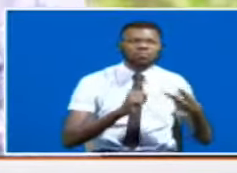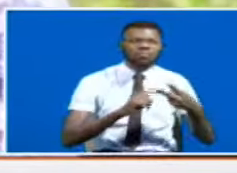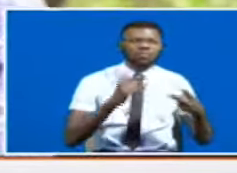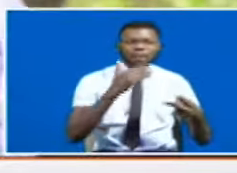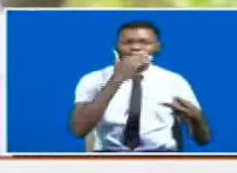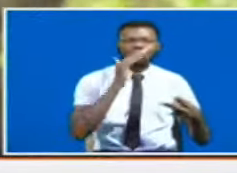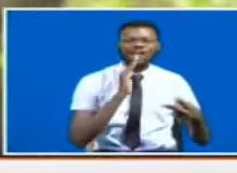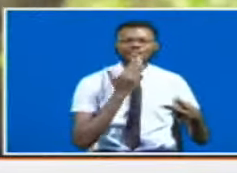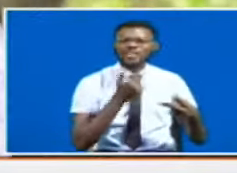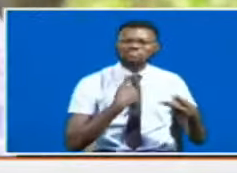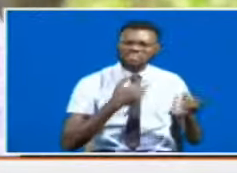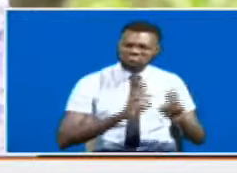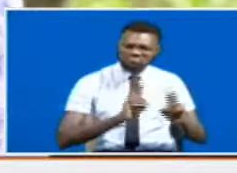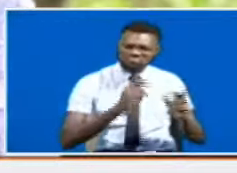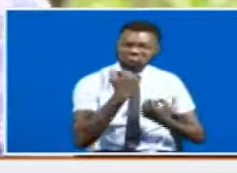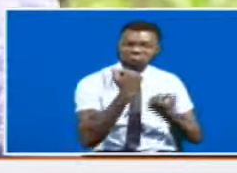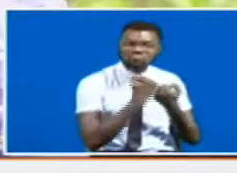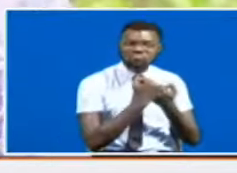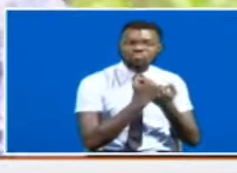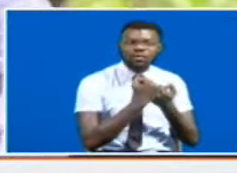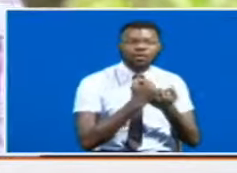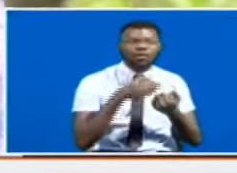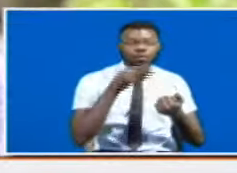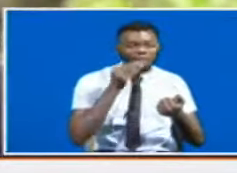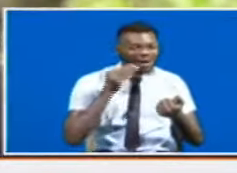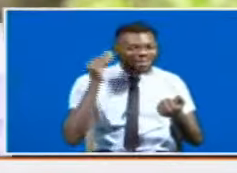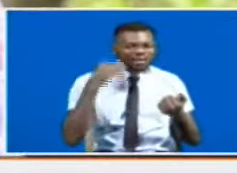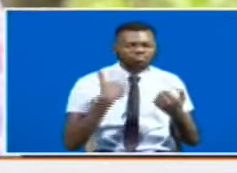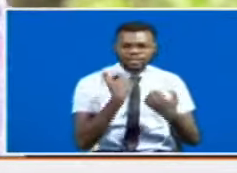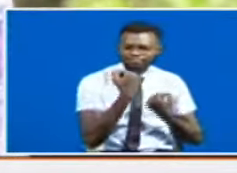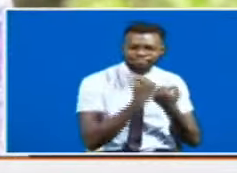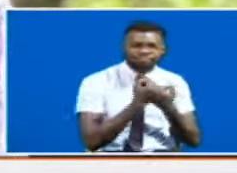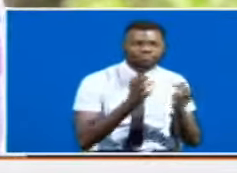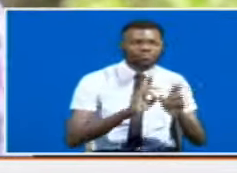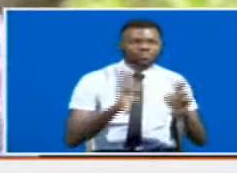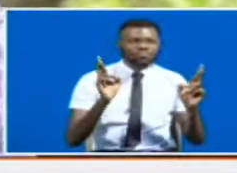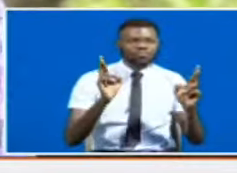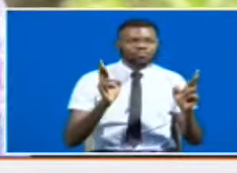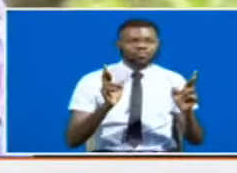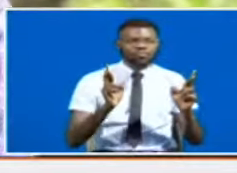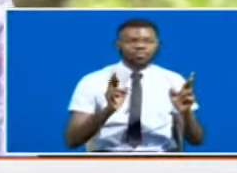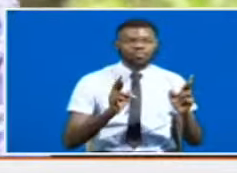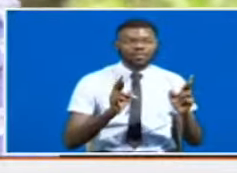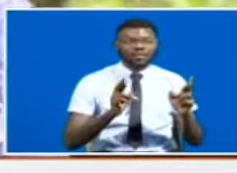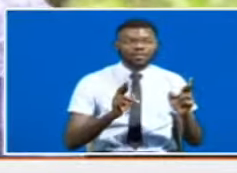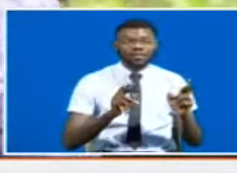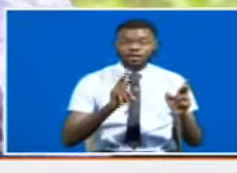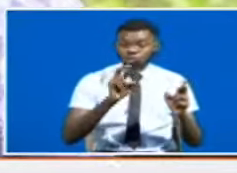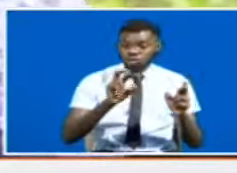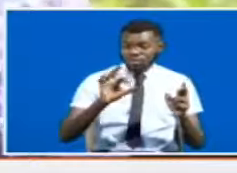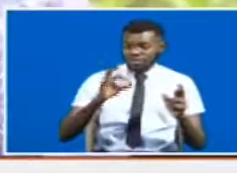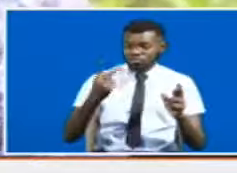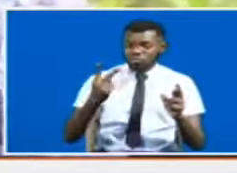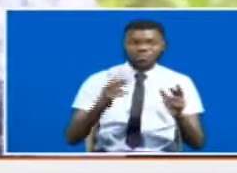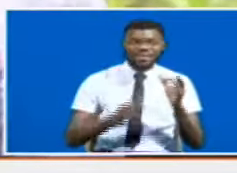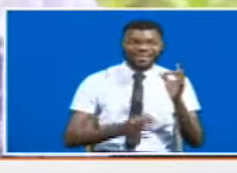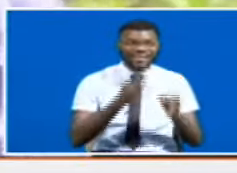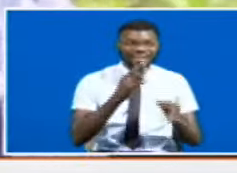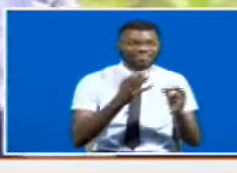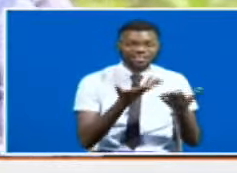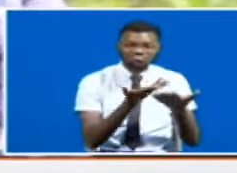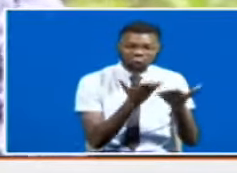mdavadi nitasupport Kama atakuwa uparanya nitasupport 2042 Kama Hao wanaume hawadiver